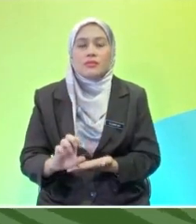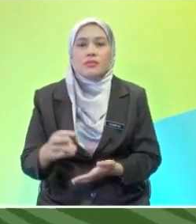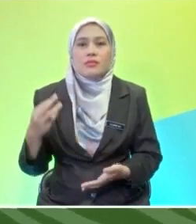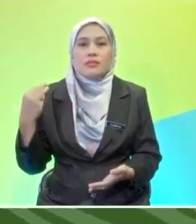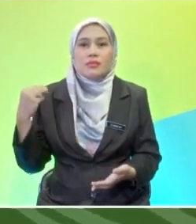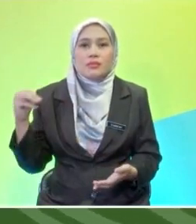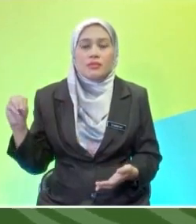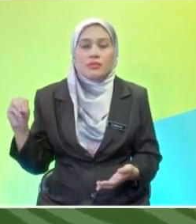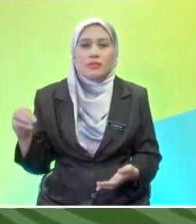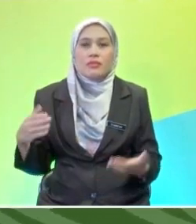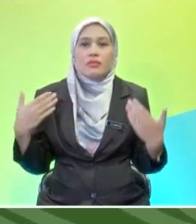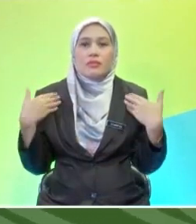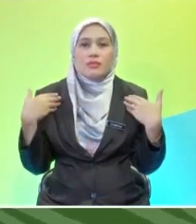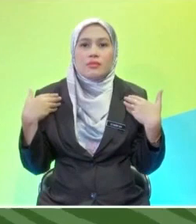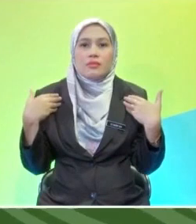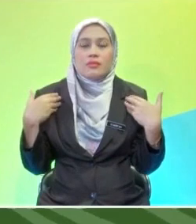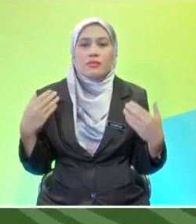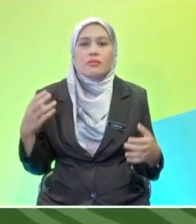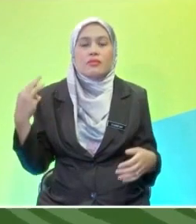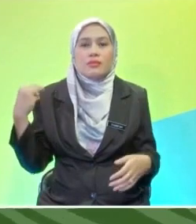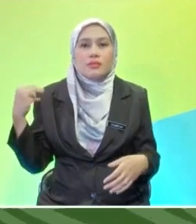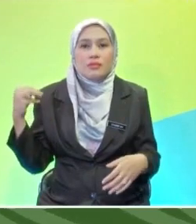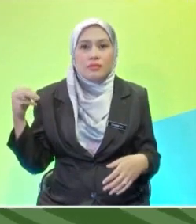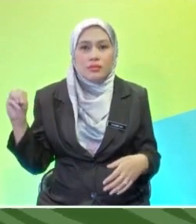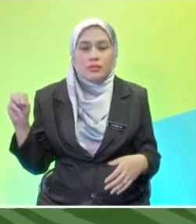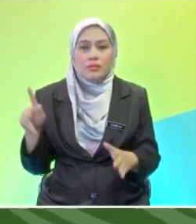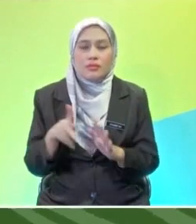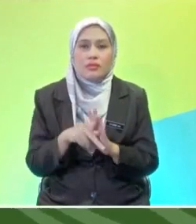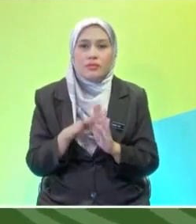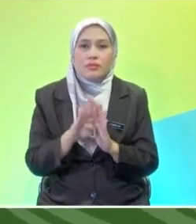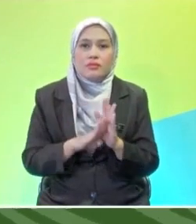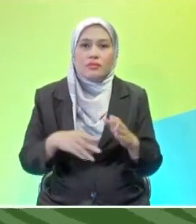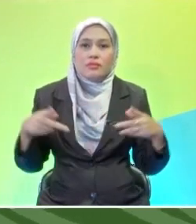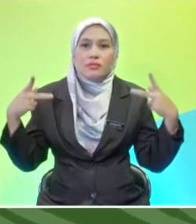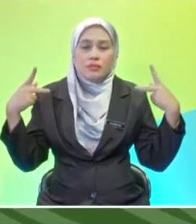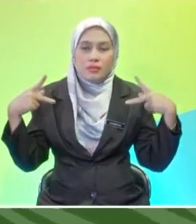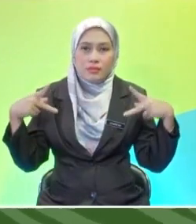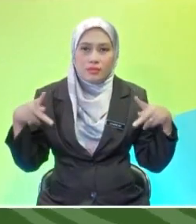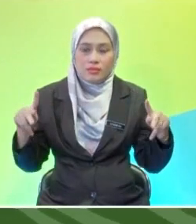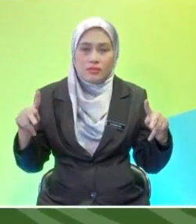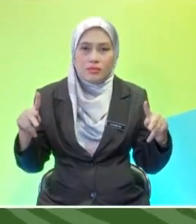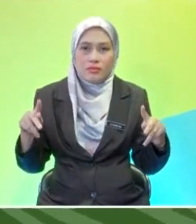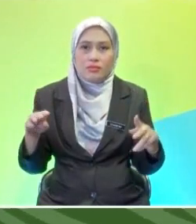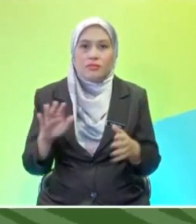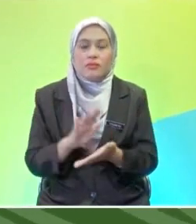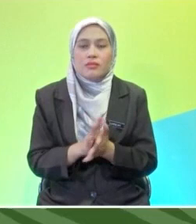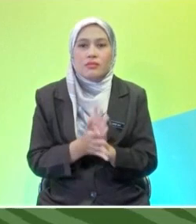ada. Ada antara mereka yang berpulang menjadi pemandu pelancong.